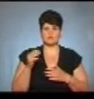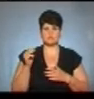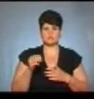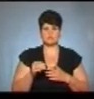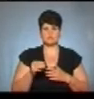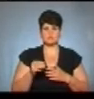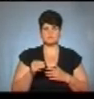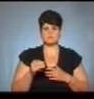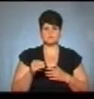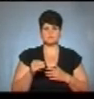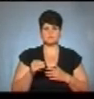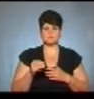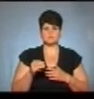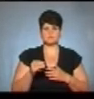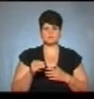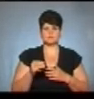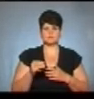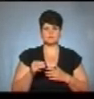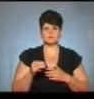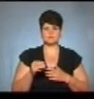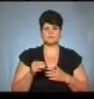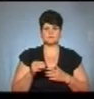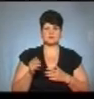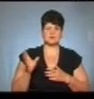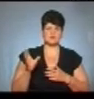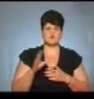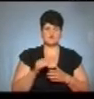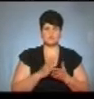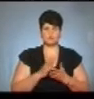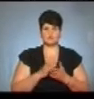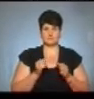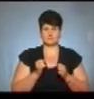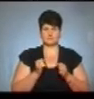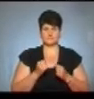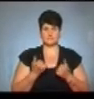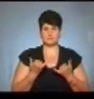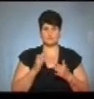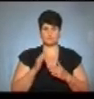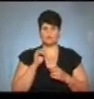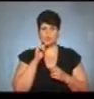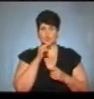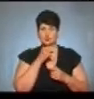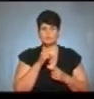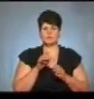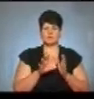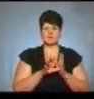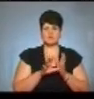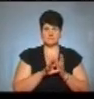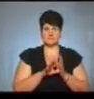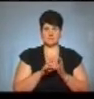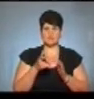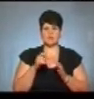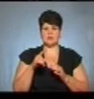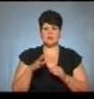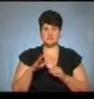1500. Так, за ті всі послуги зимою. Тепер я буду економити світло,